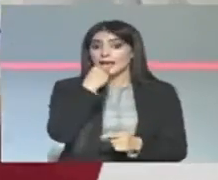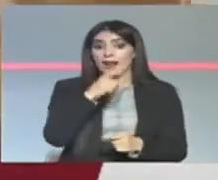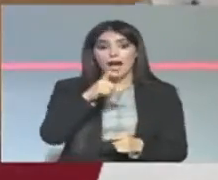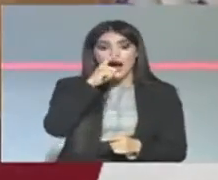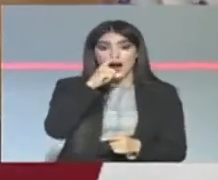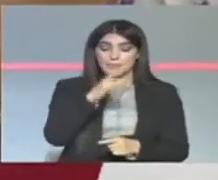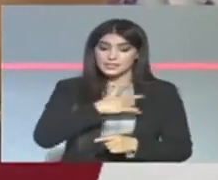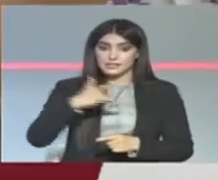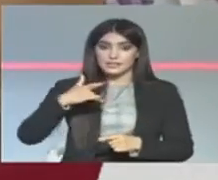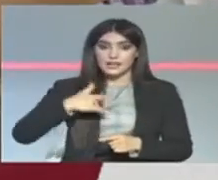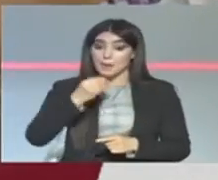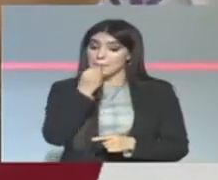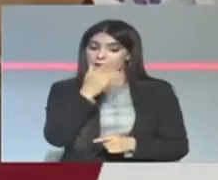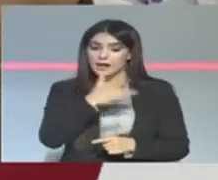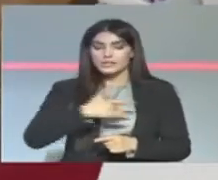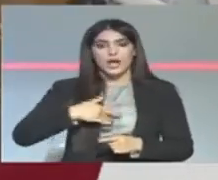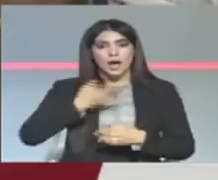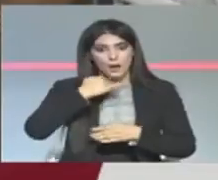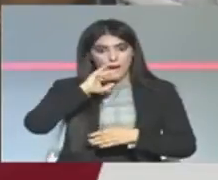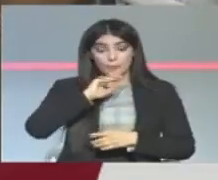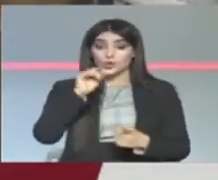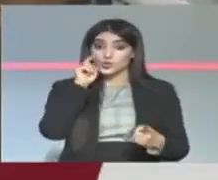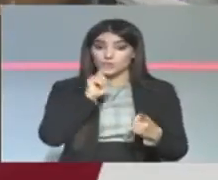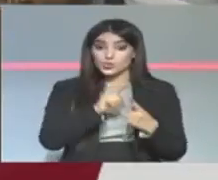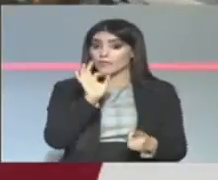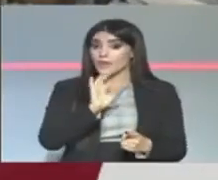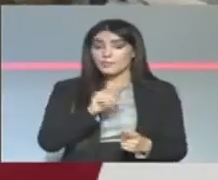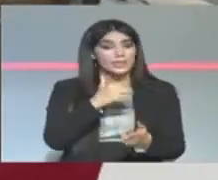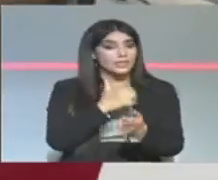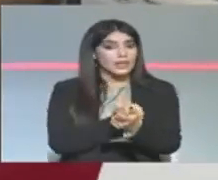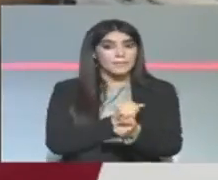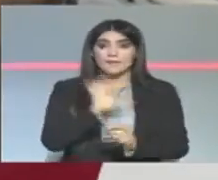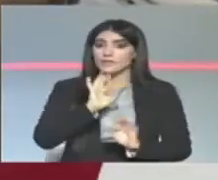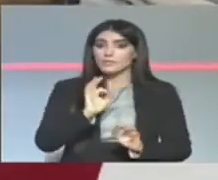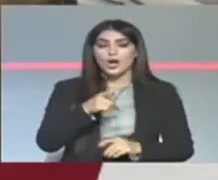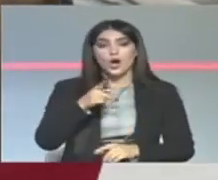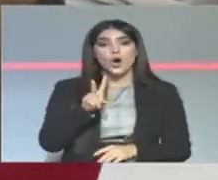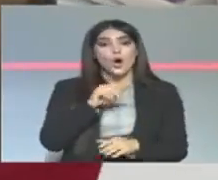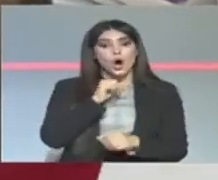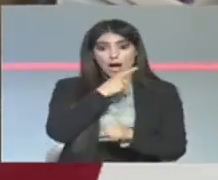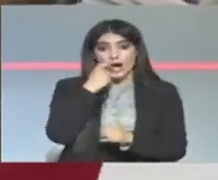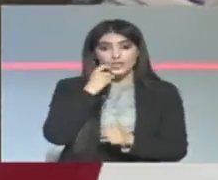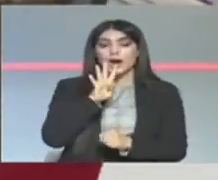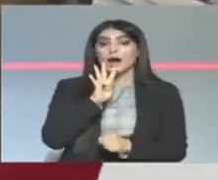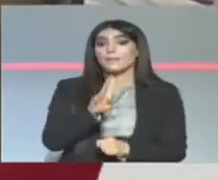دوله عندي اربعه